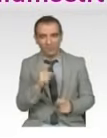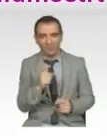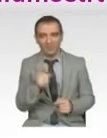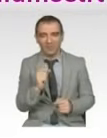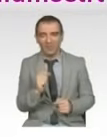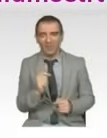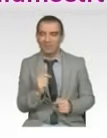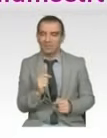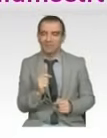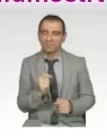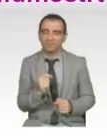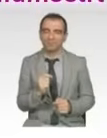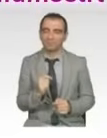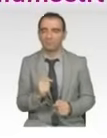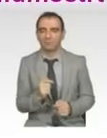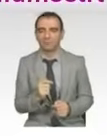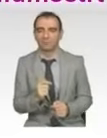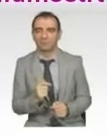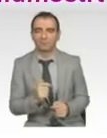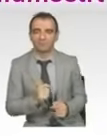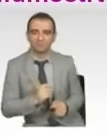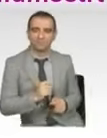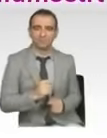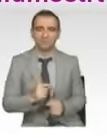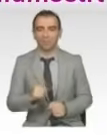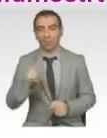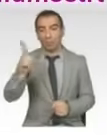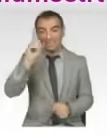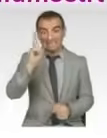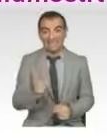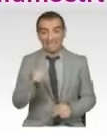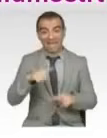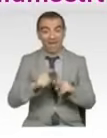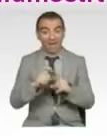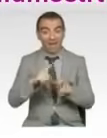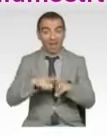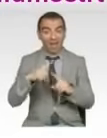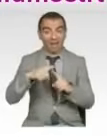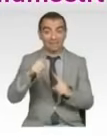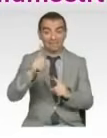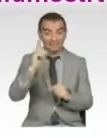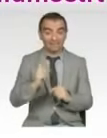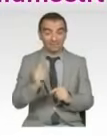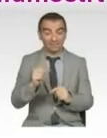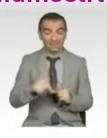Mesela şimdi o ilk adetlerden itibaren